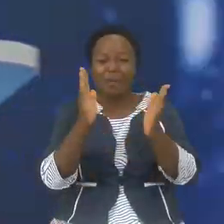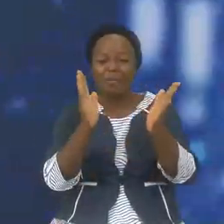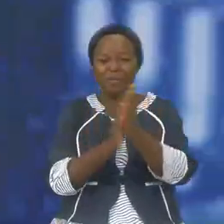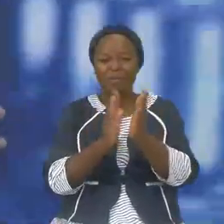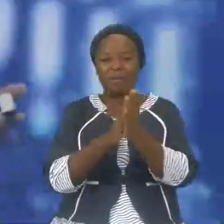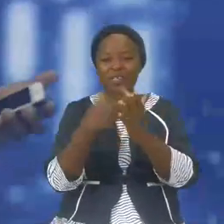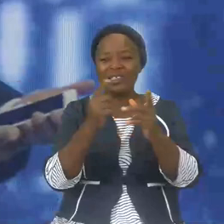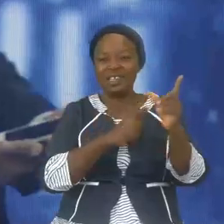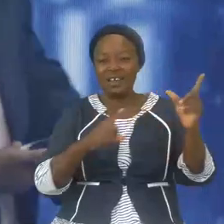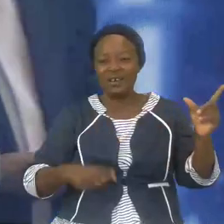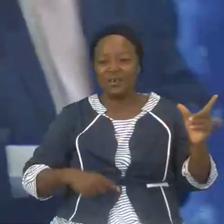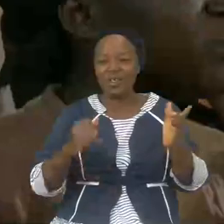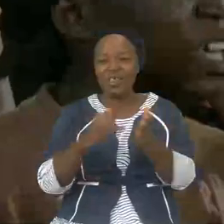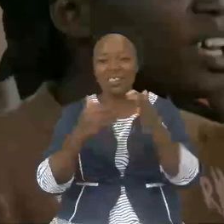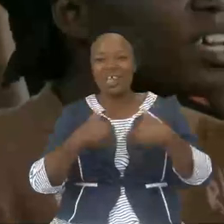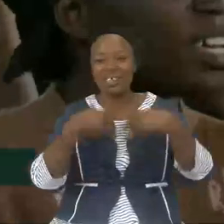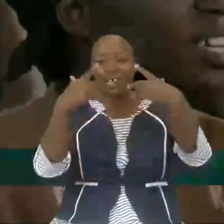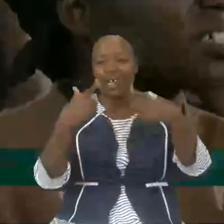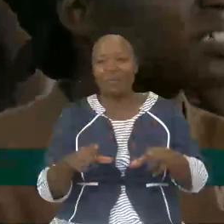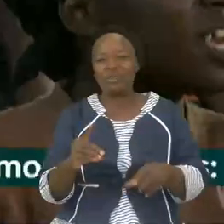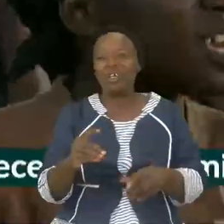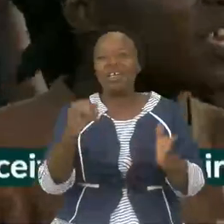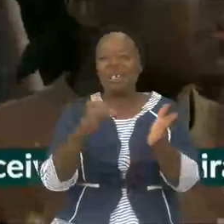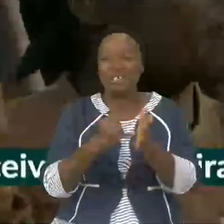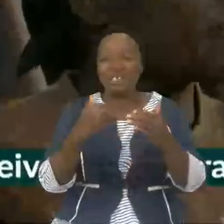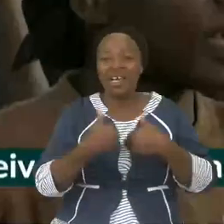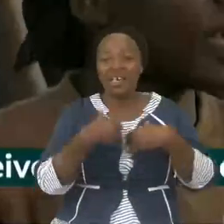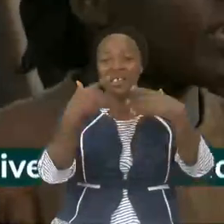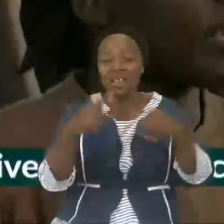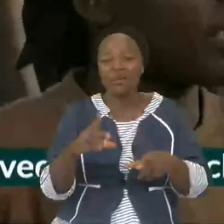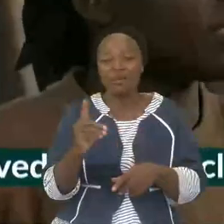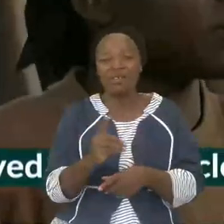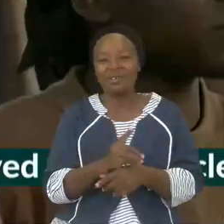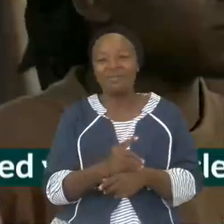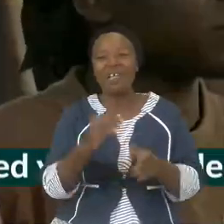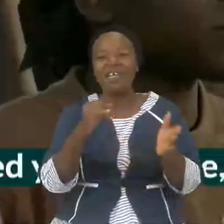Gloire à Dieu, c'est fait. C'est fait.